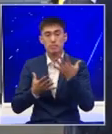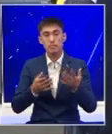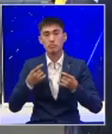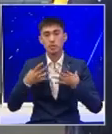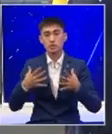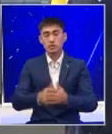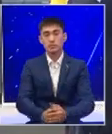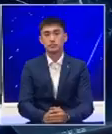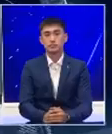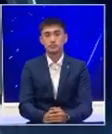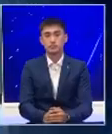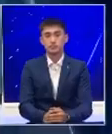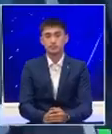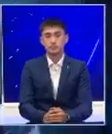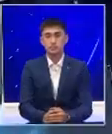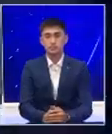праздника